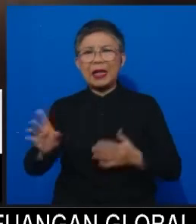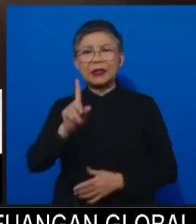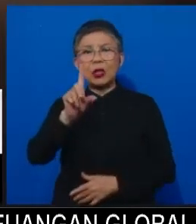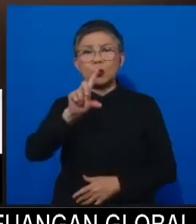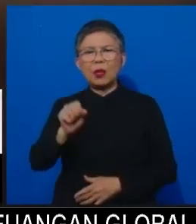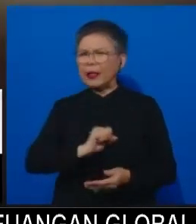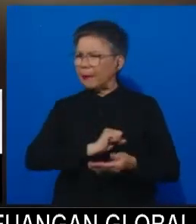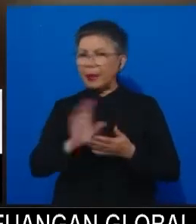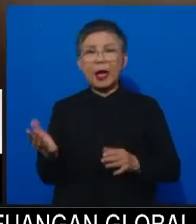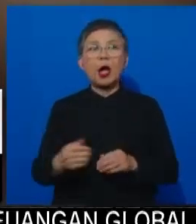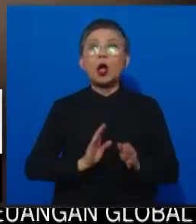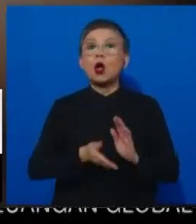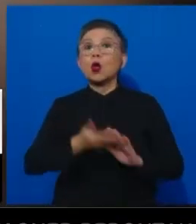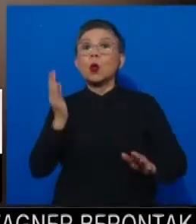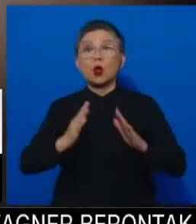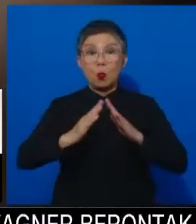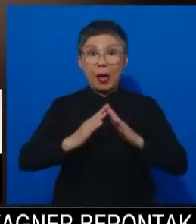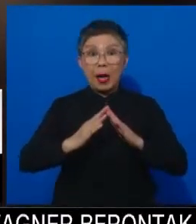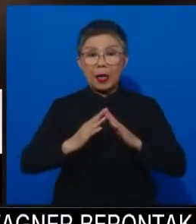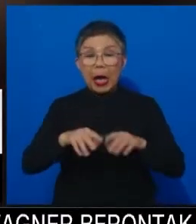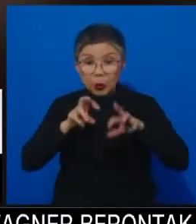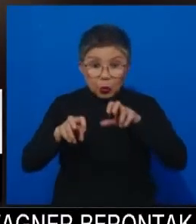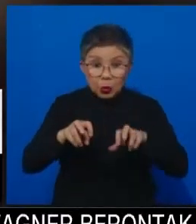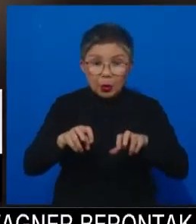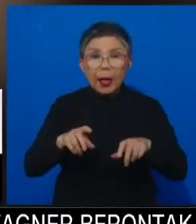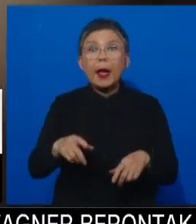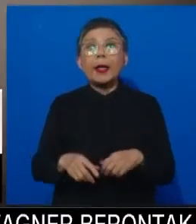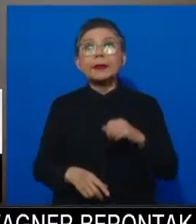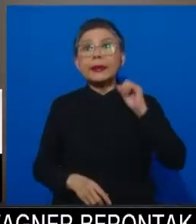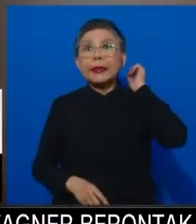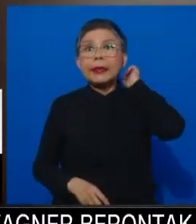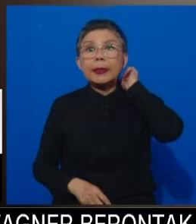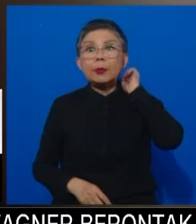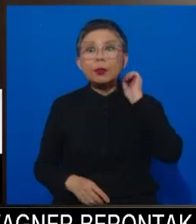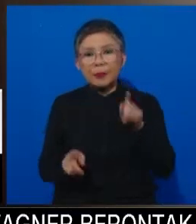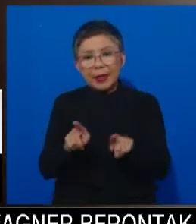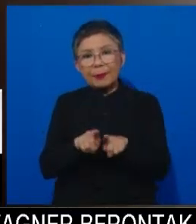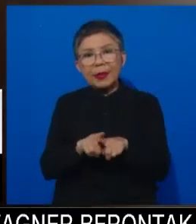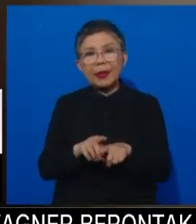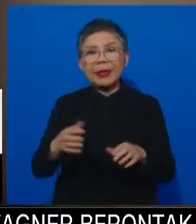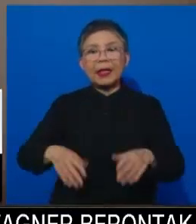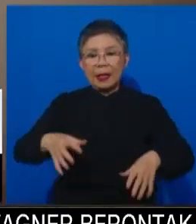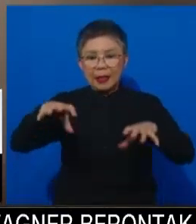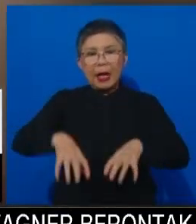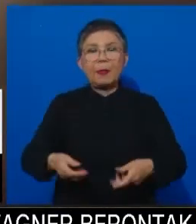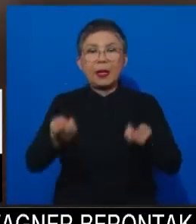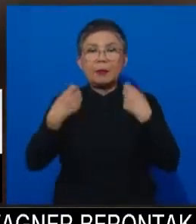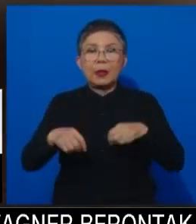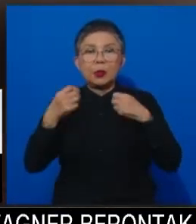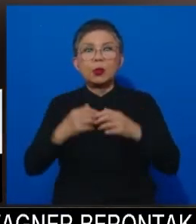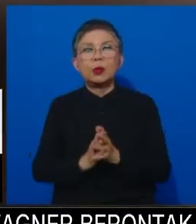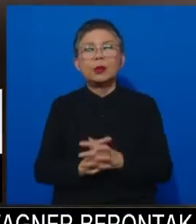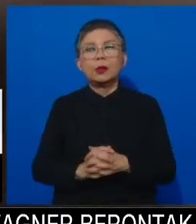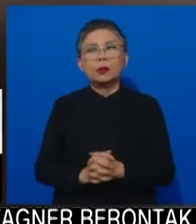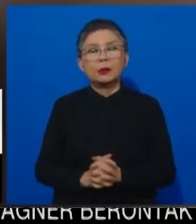bulan. Ketika diperiksa, warga menemukan kerangka ibu dan anak ini berdampingan di dalam kamar mandi asisten rumah